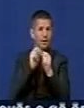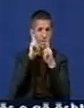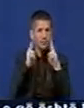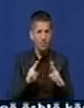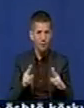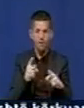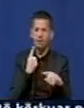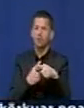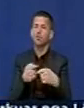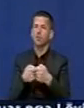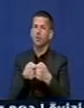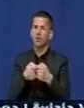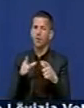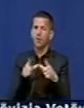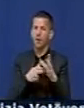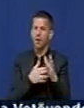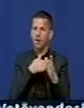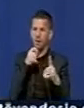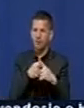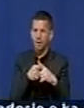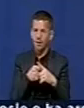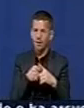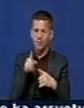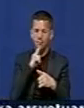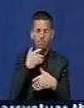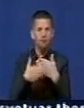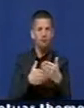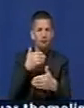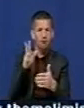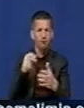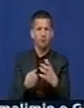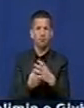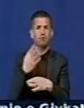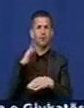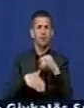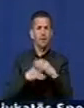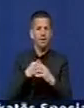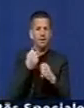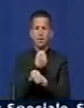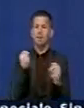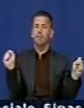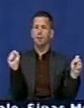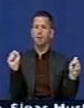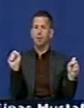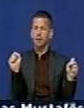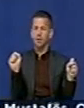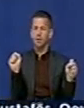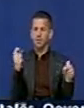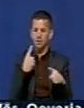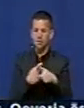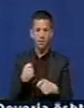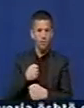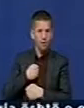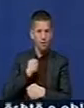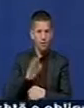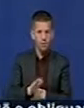me organizatën e UNMIK-ut bëri që hap pas hapi të ndërtohen institucionet demokratike të Kosovës. Prania këforit